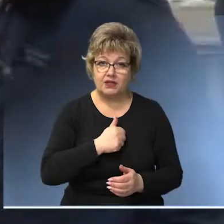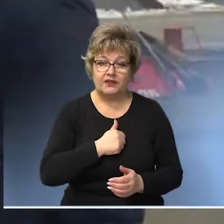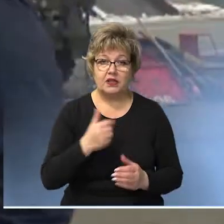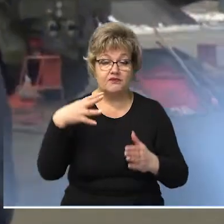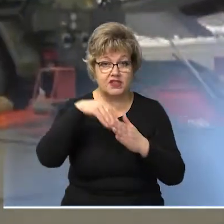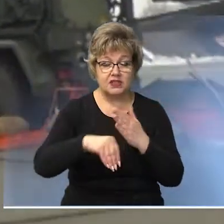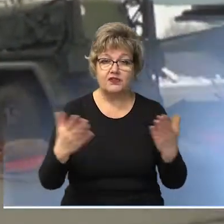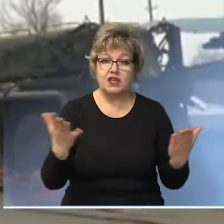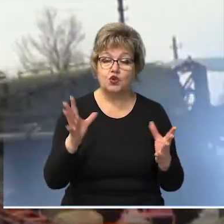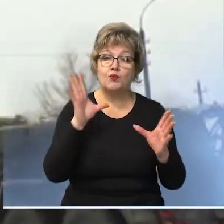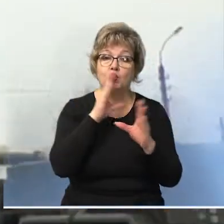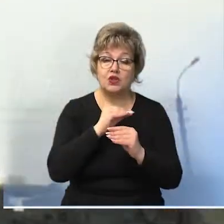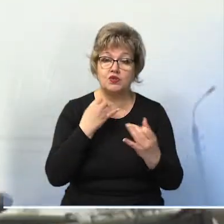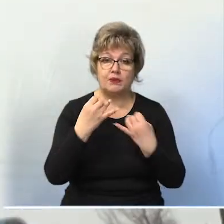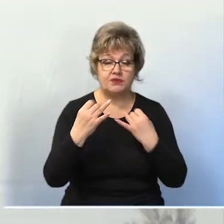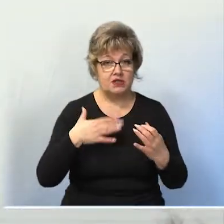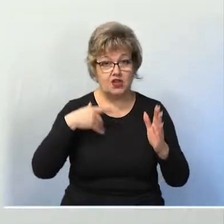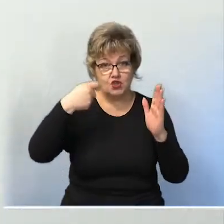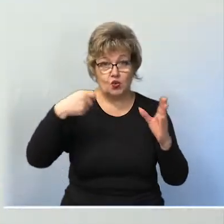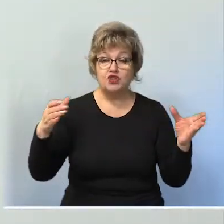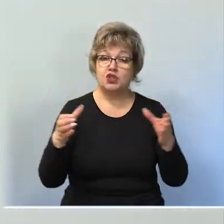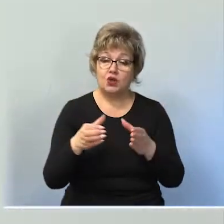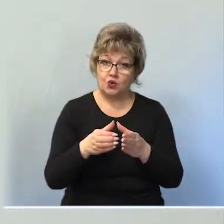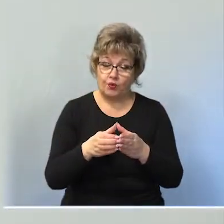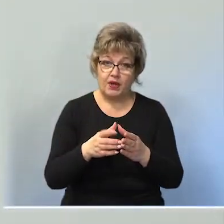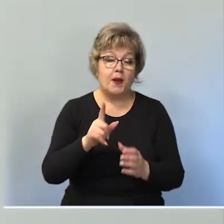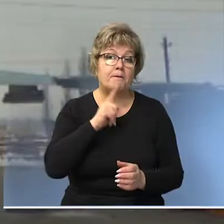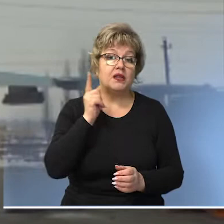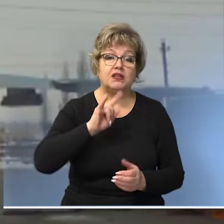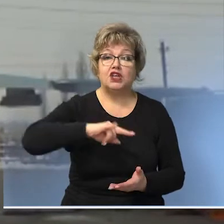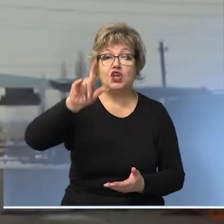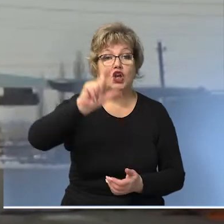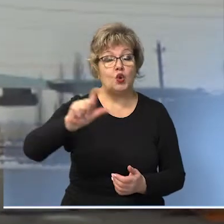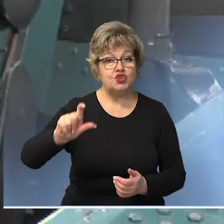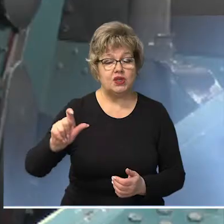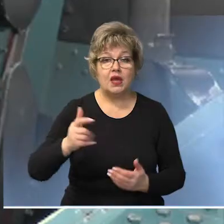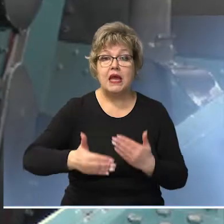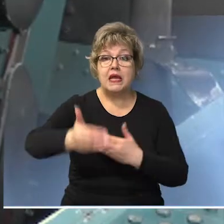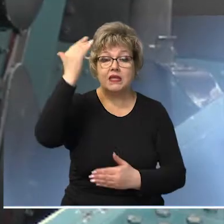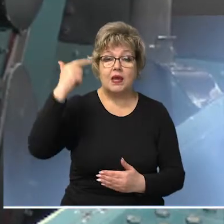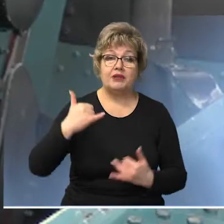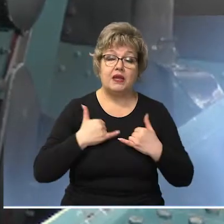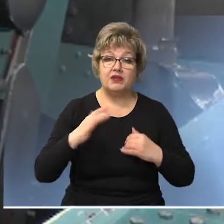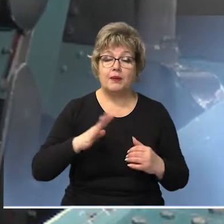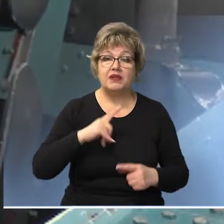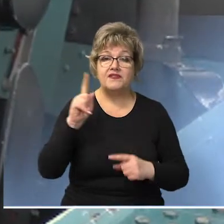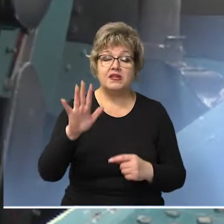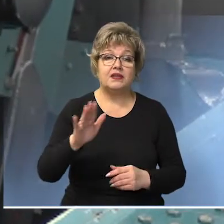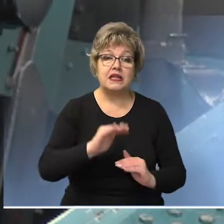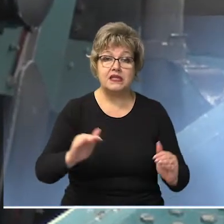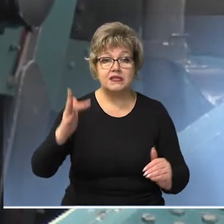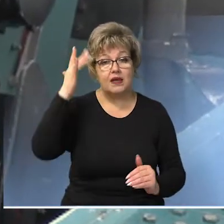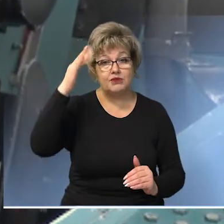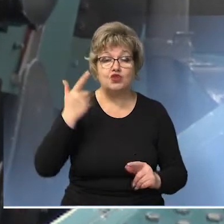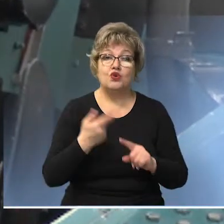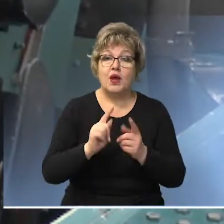В составе экипажа, с которым удалось побеседовать нашей съемочной группе, молодые летчики. Небо для меня всегда было детской мечтой,